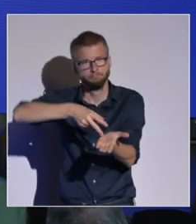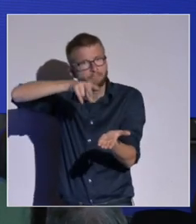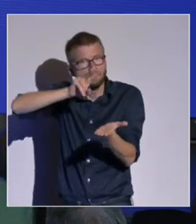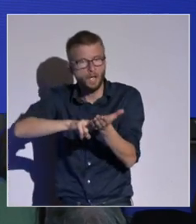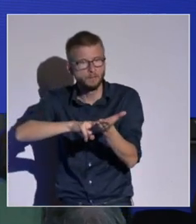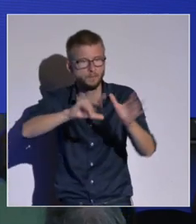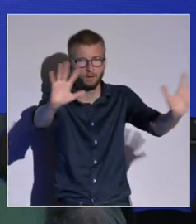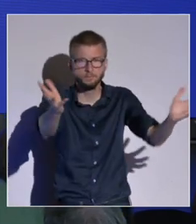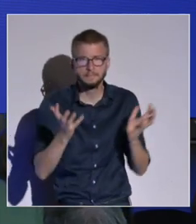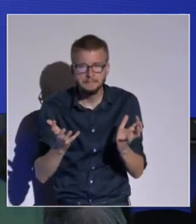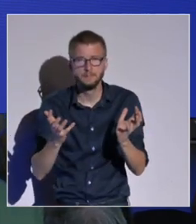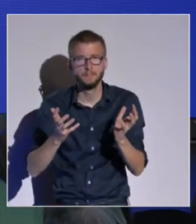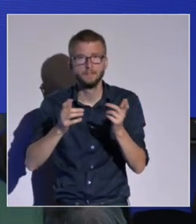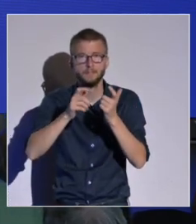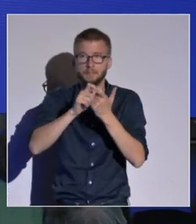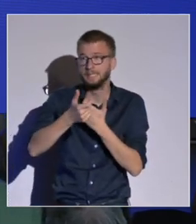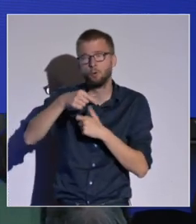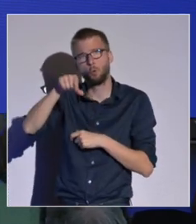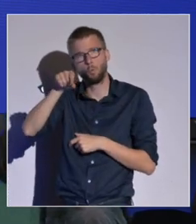obligé d'envisager